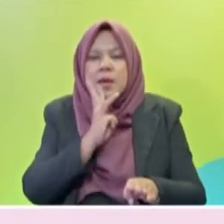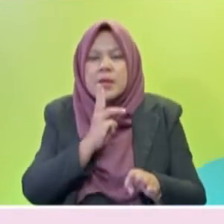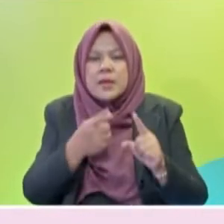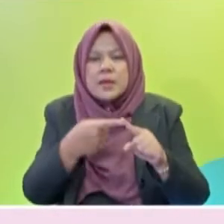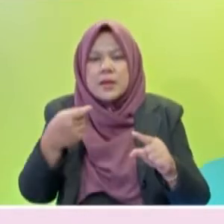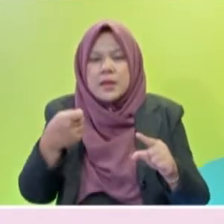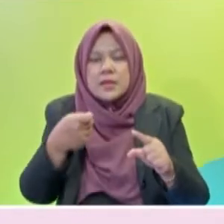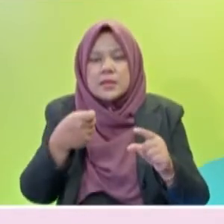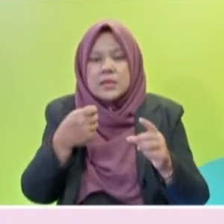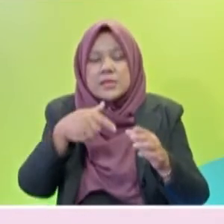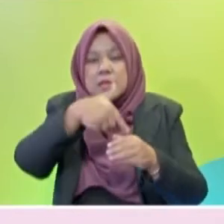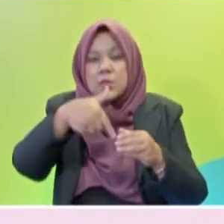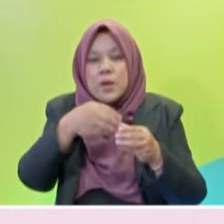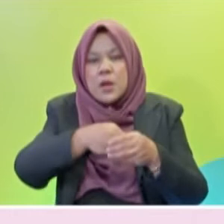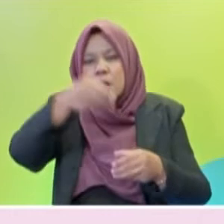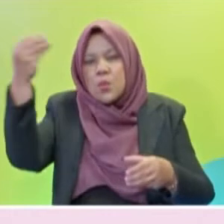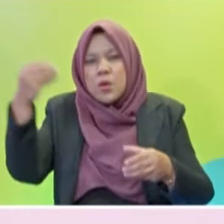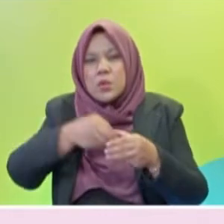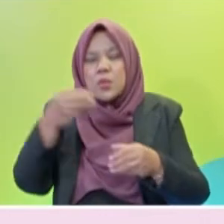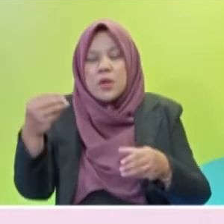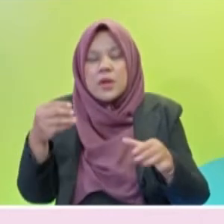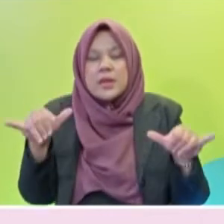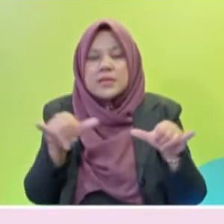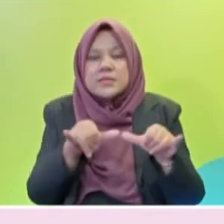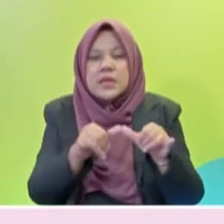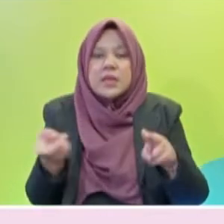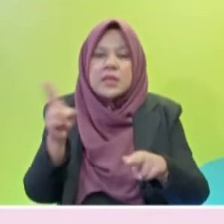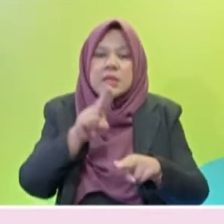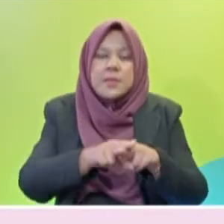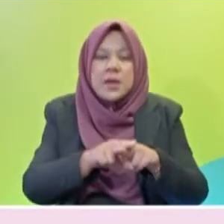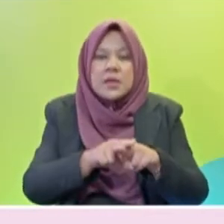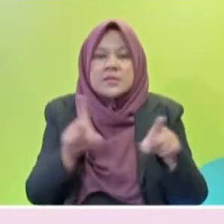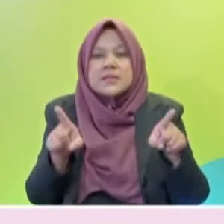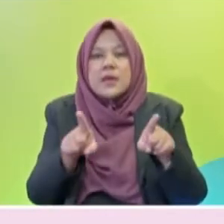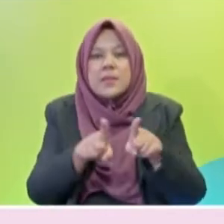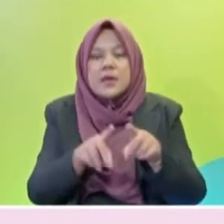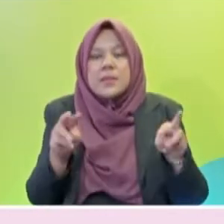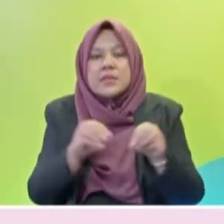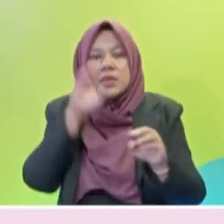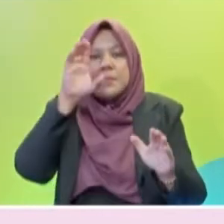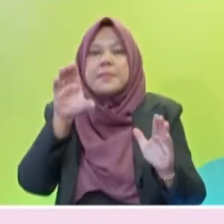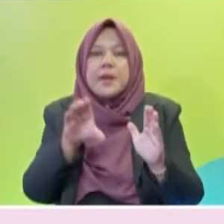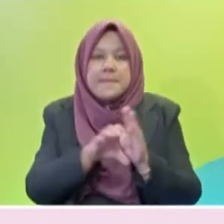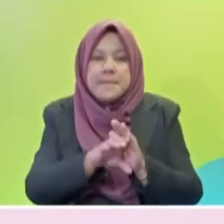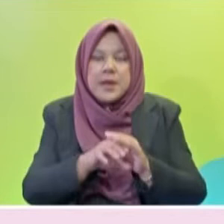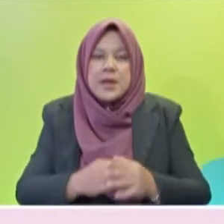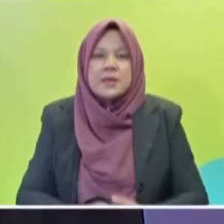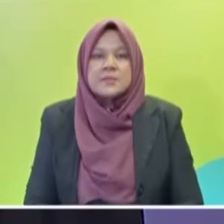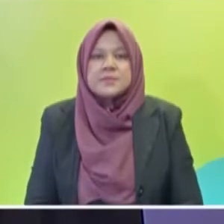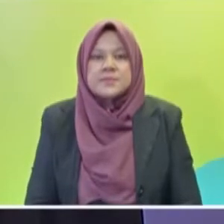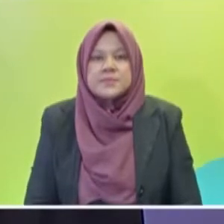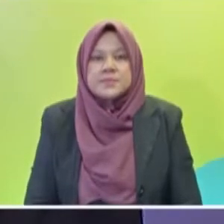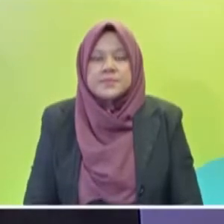terpacu lebih jauh dengan jarak tambahan sama seperti udah yang kita Nyatakan itu oke